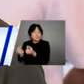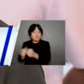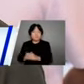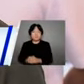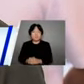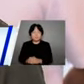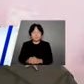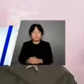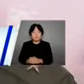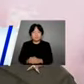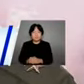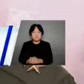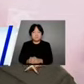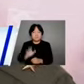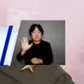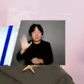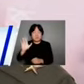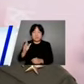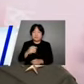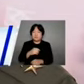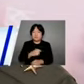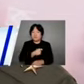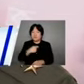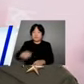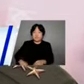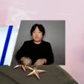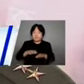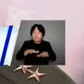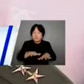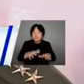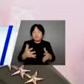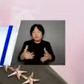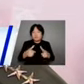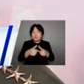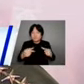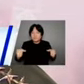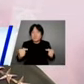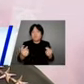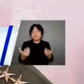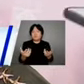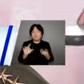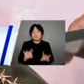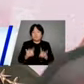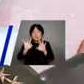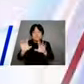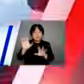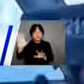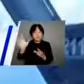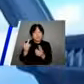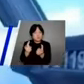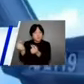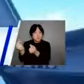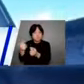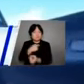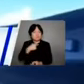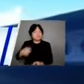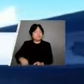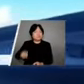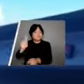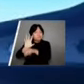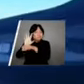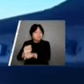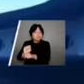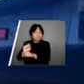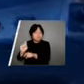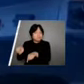in the South China Sea, in the area of Japan, Australia, ganyan na ang gawain ng China. Tinawag din ng National Task Force